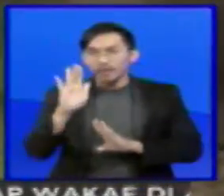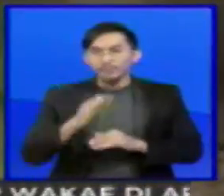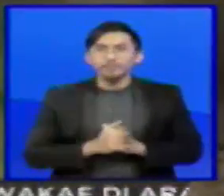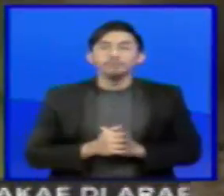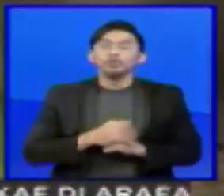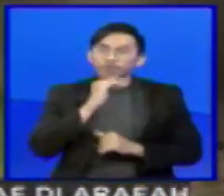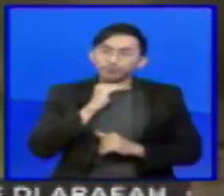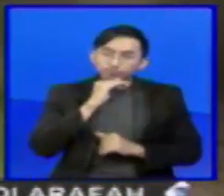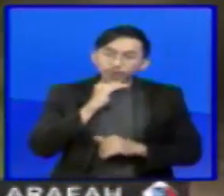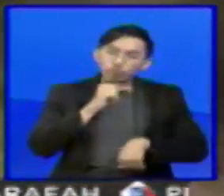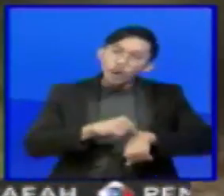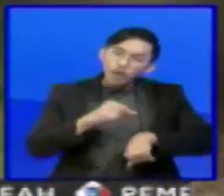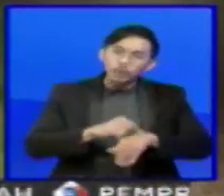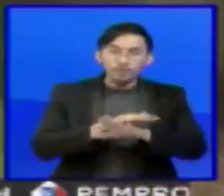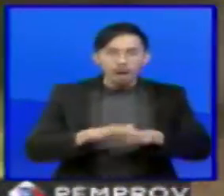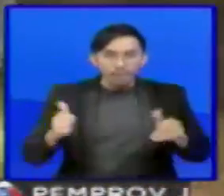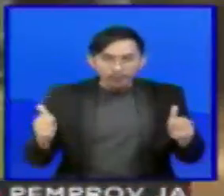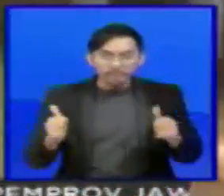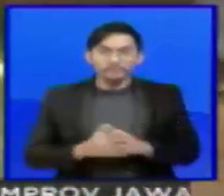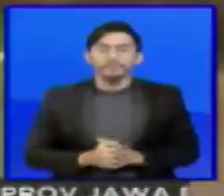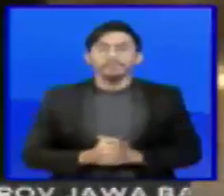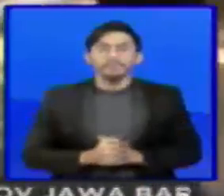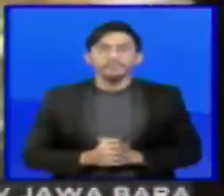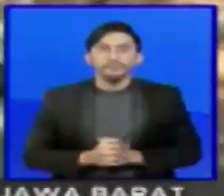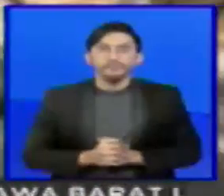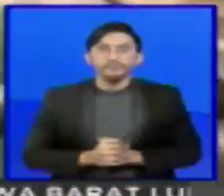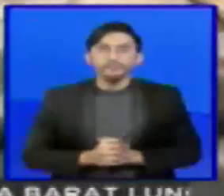erupsi mereda. Dari Bandung Barat, Jawa Barat, Yuwono iNews melaporkan.